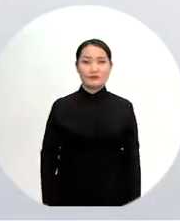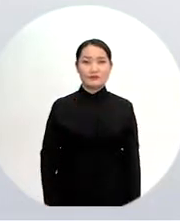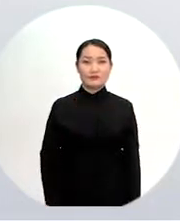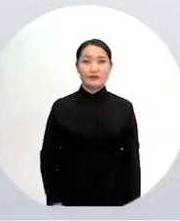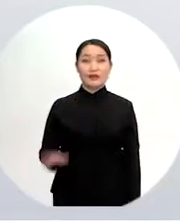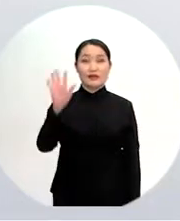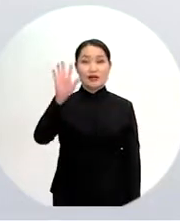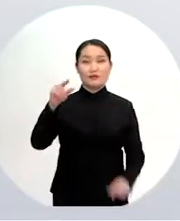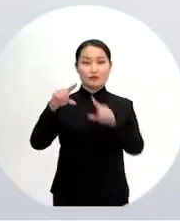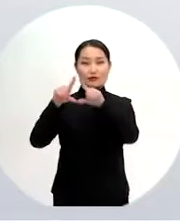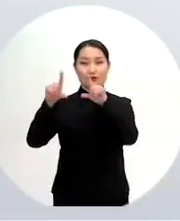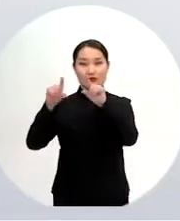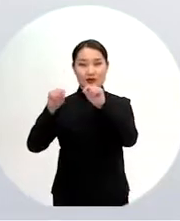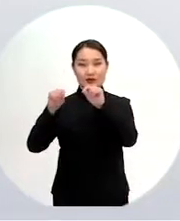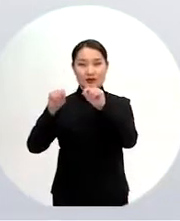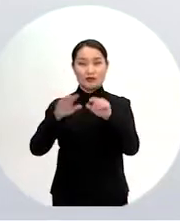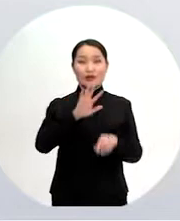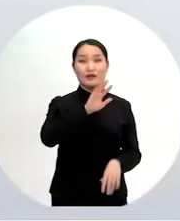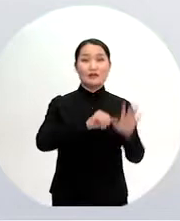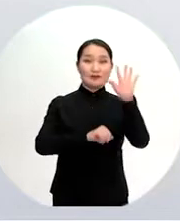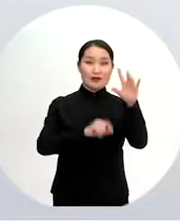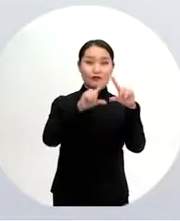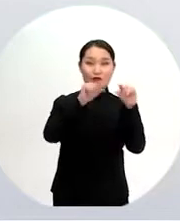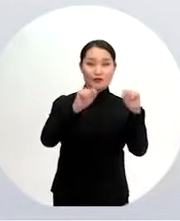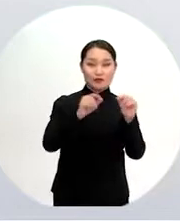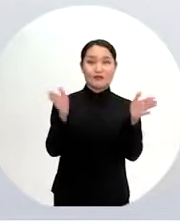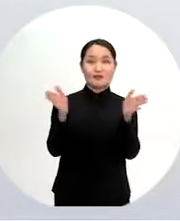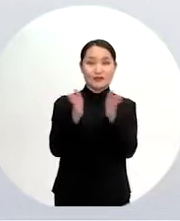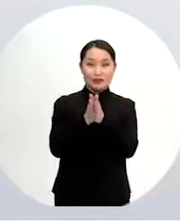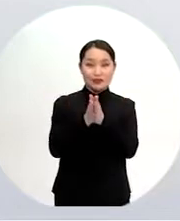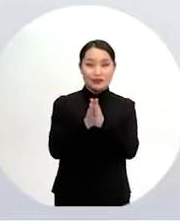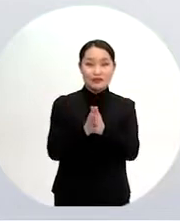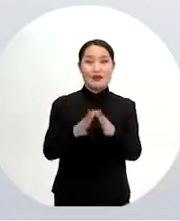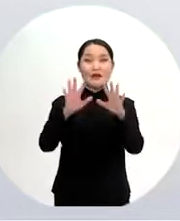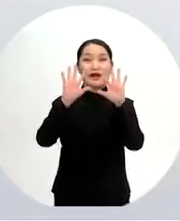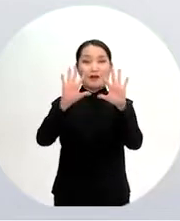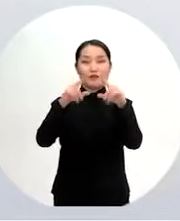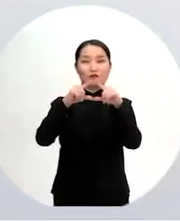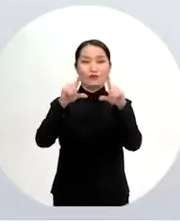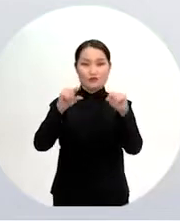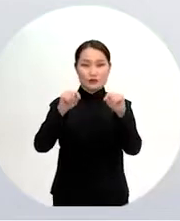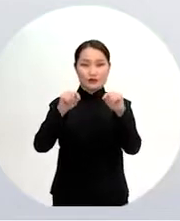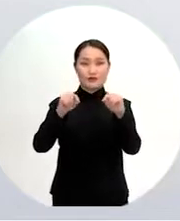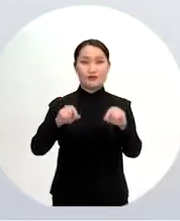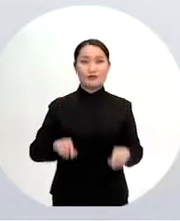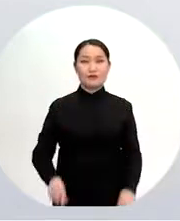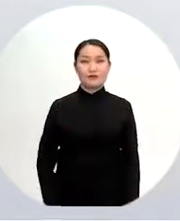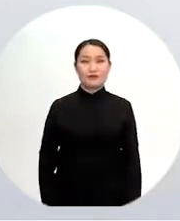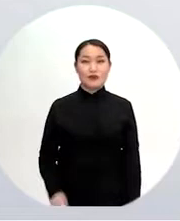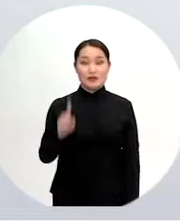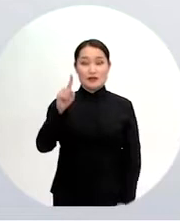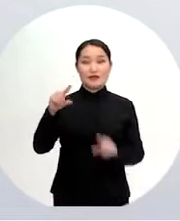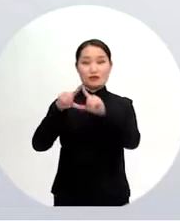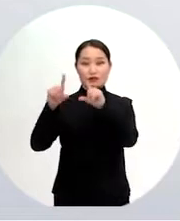Таван дөрвөлжин, таван дөрвөлжин. Нийлээд 10 дөрвөлжин. Нэг